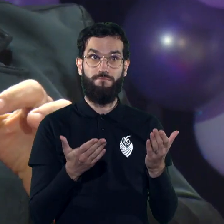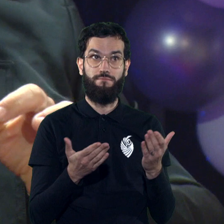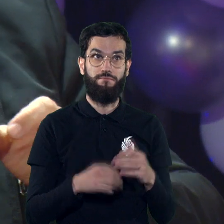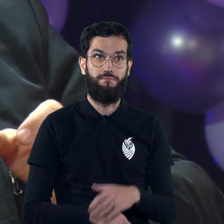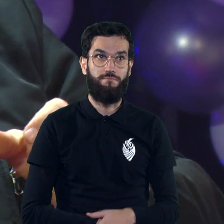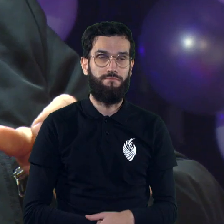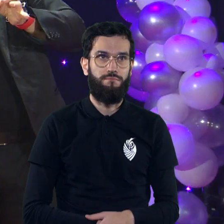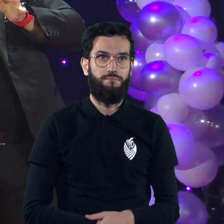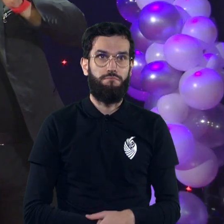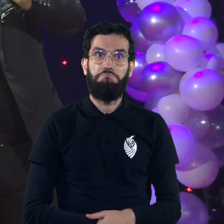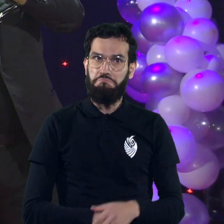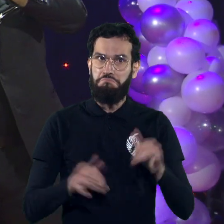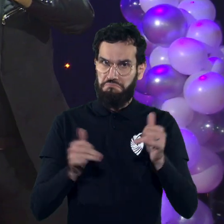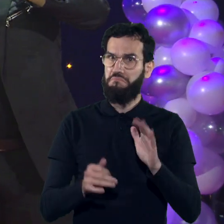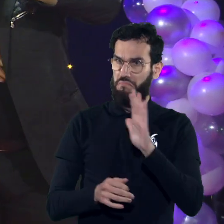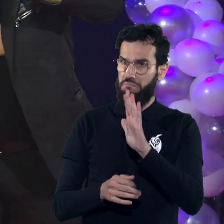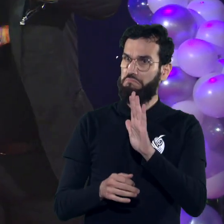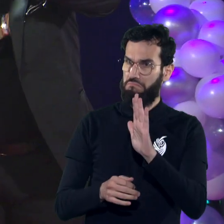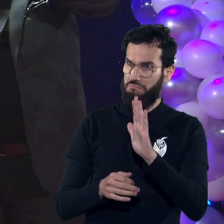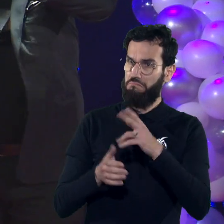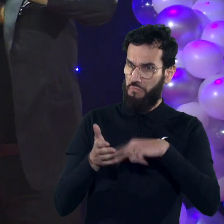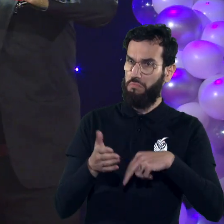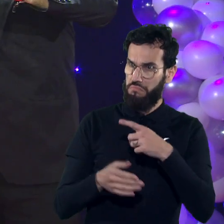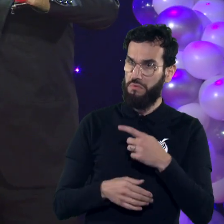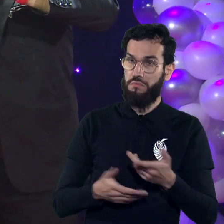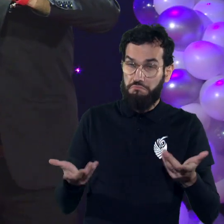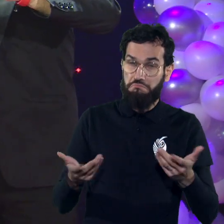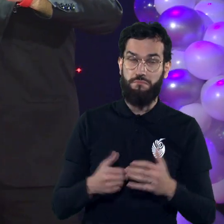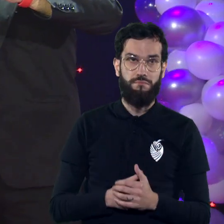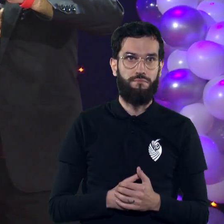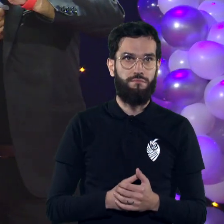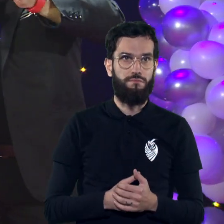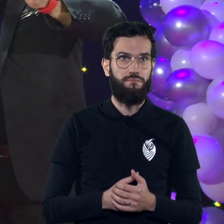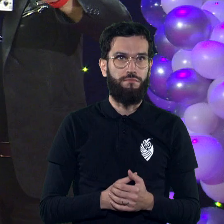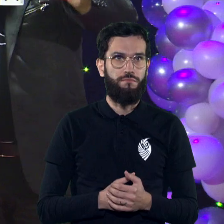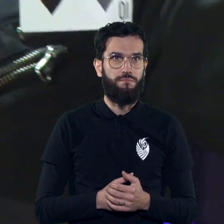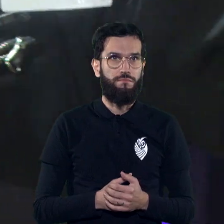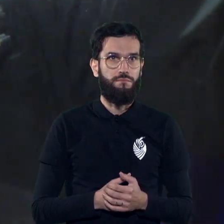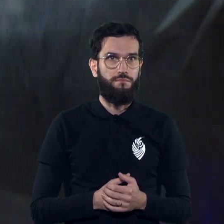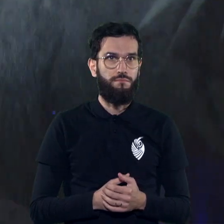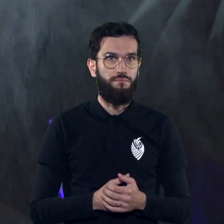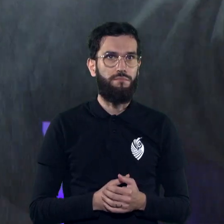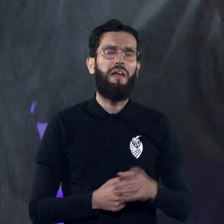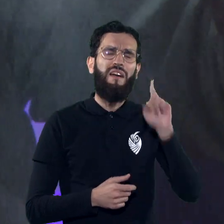Verím tomu. Wow, je tam môj podpis. Je to... Vieš, teraz sú podmienky, aké sú.